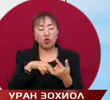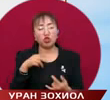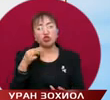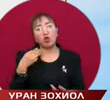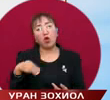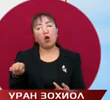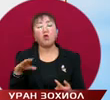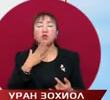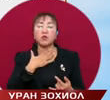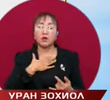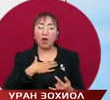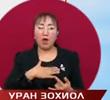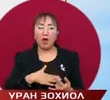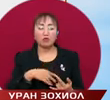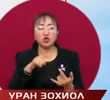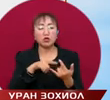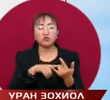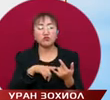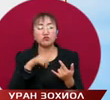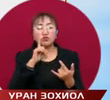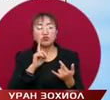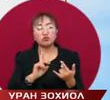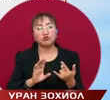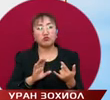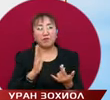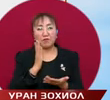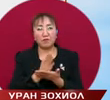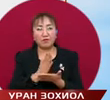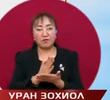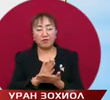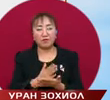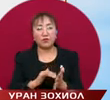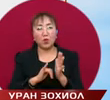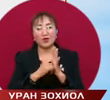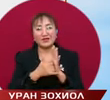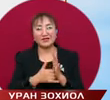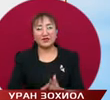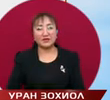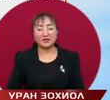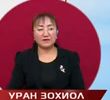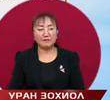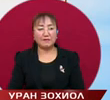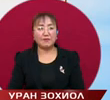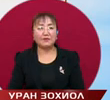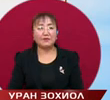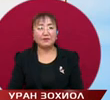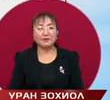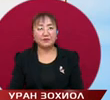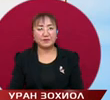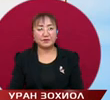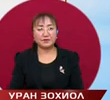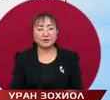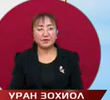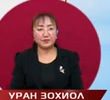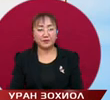байхад та нар эрхэл эрхэл гих шиг говч гихгүй нулимс гүгэнсэн тунгалаг дүлгөөнүдэд хаяа нэг